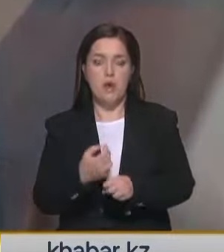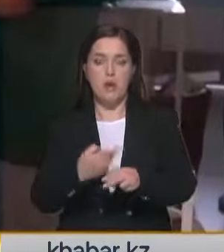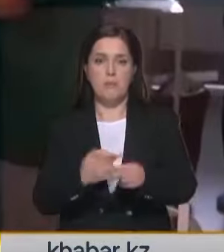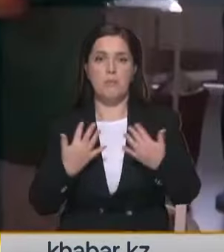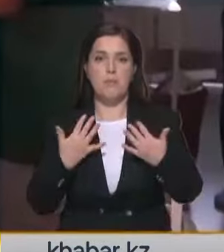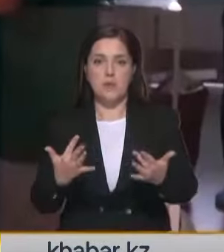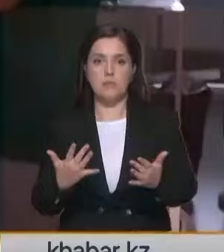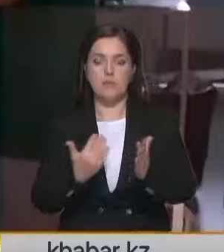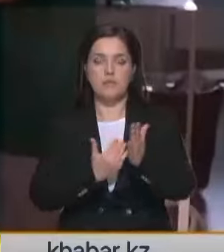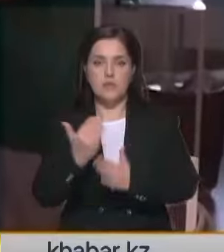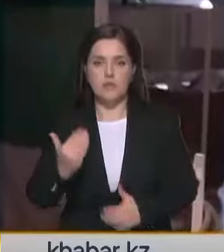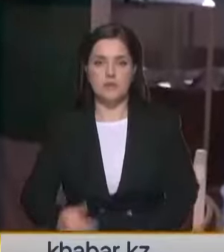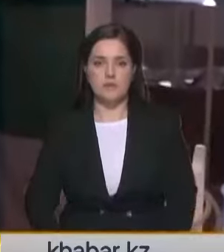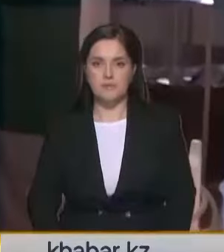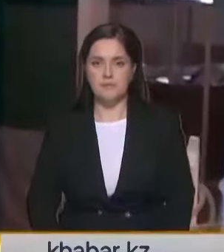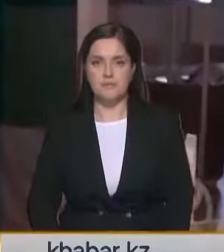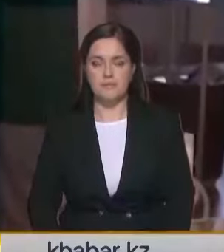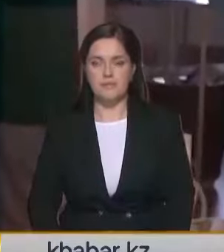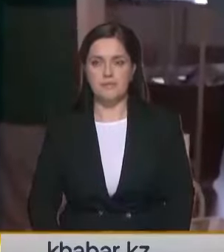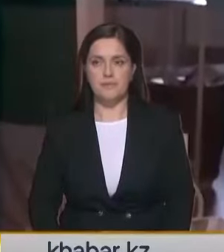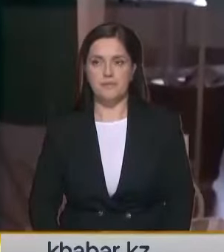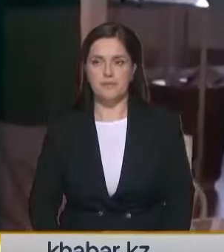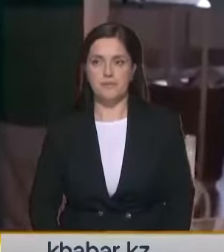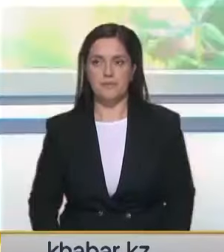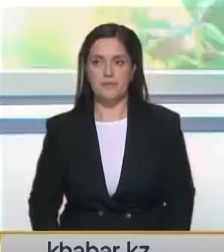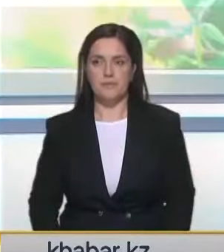них гораздо выше. Ратмир Обакир, Саят Рамазанов, Хабар.